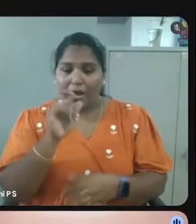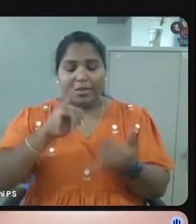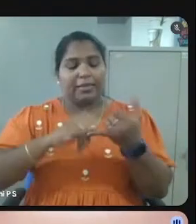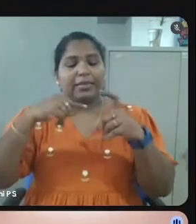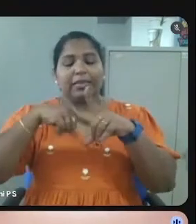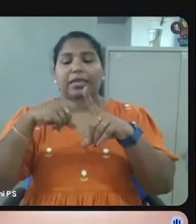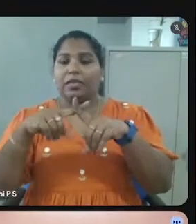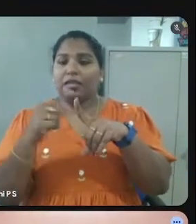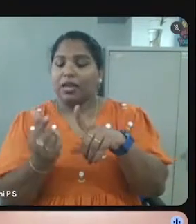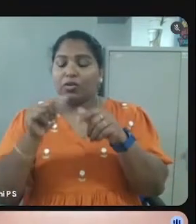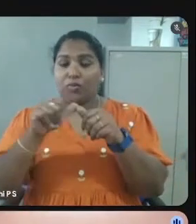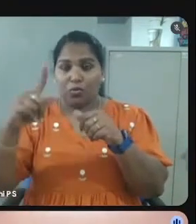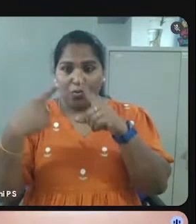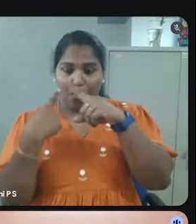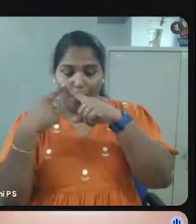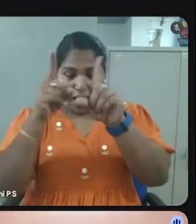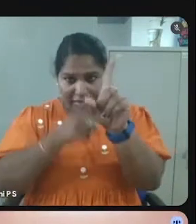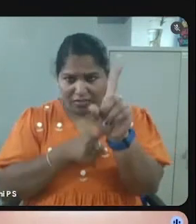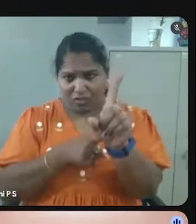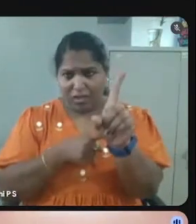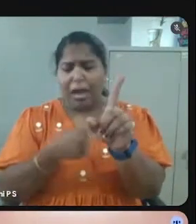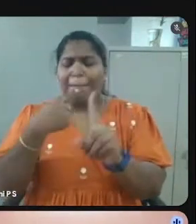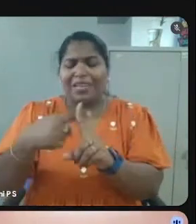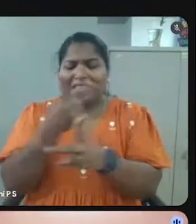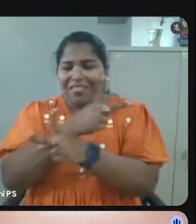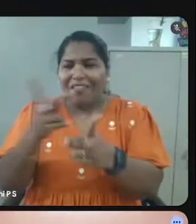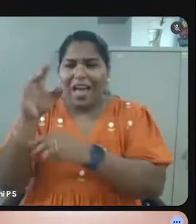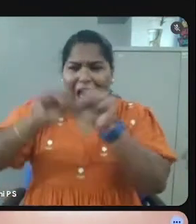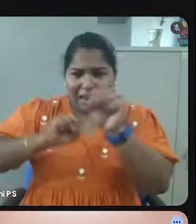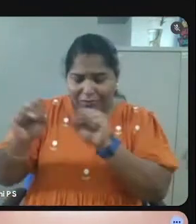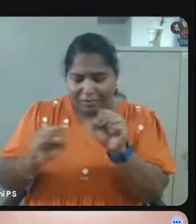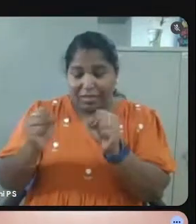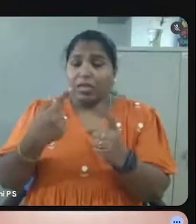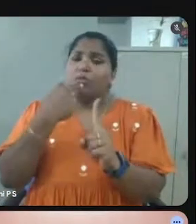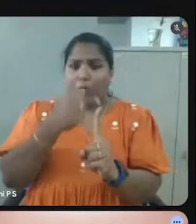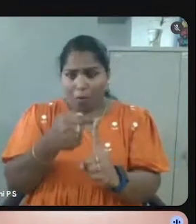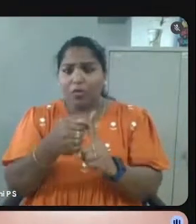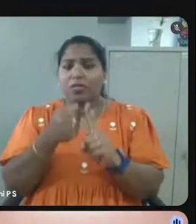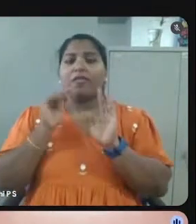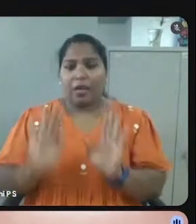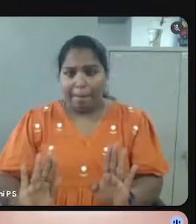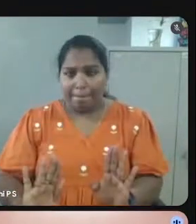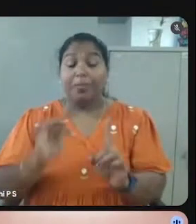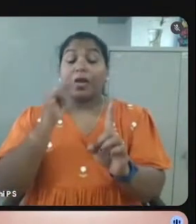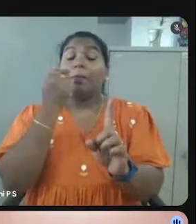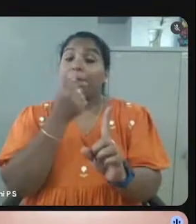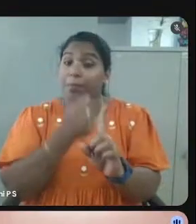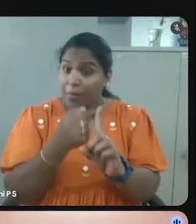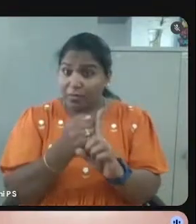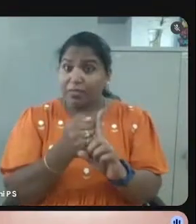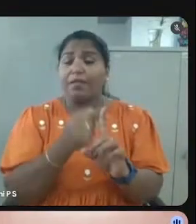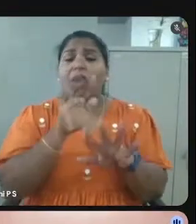സെക്ഷുവൽ എൻഗേജ്മെന്റും വളരെ പോസിറ്റീവായിട്ടുള്ള ഒരു കാര്യം. ഈ കാര്യങ്ങള്